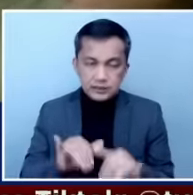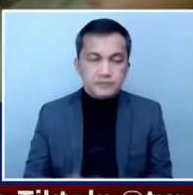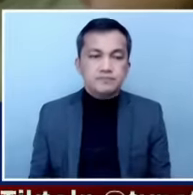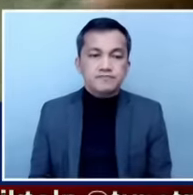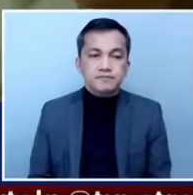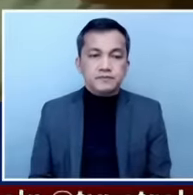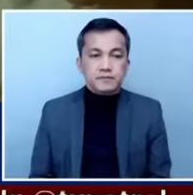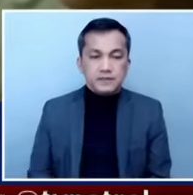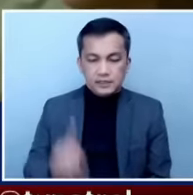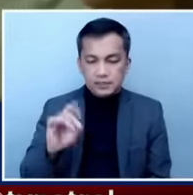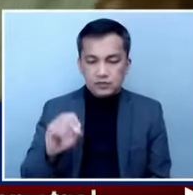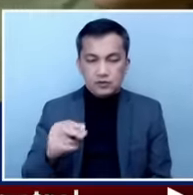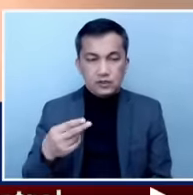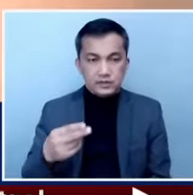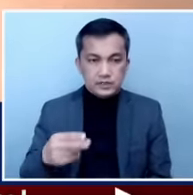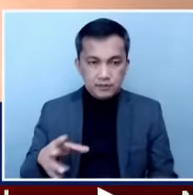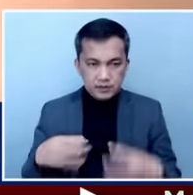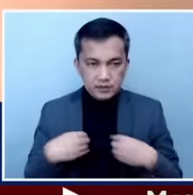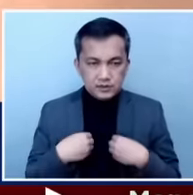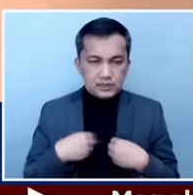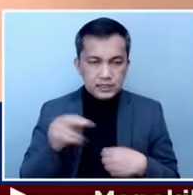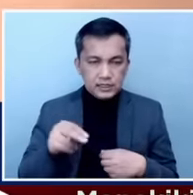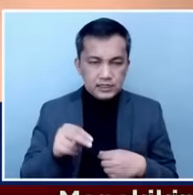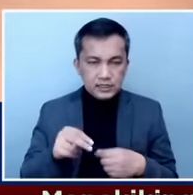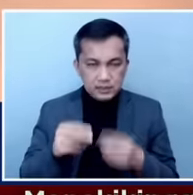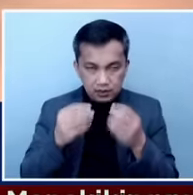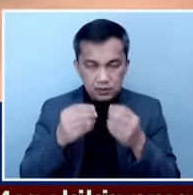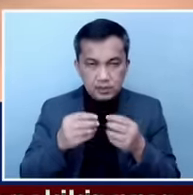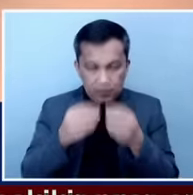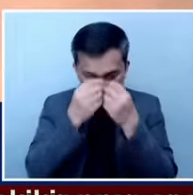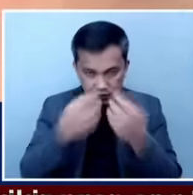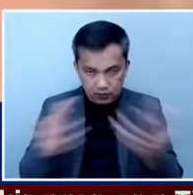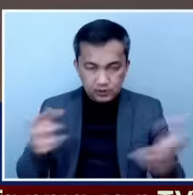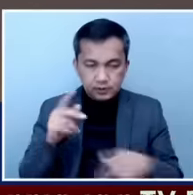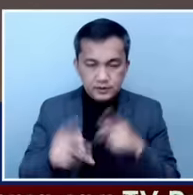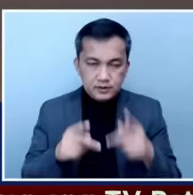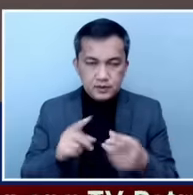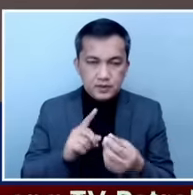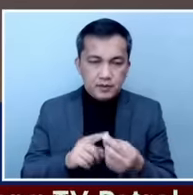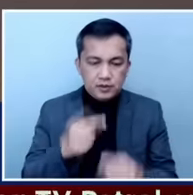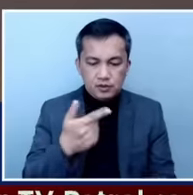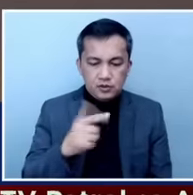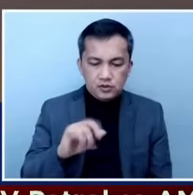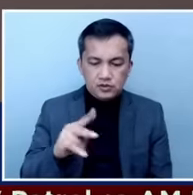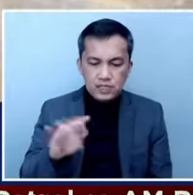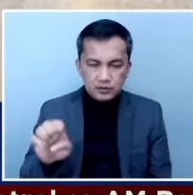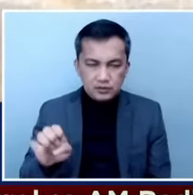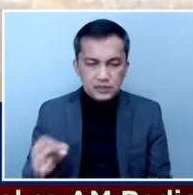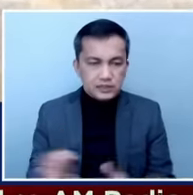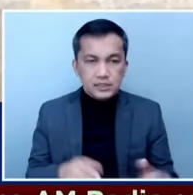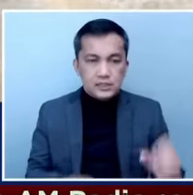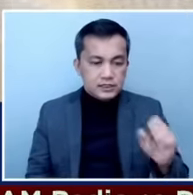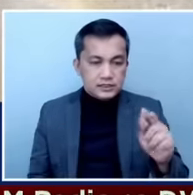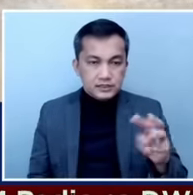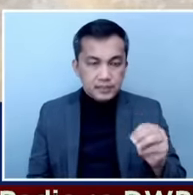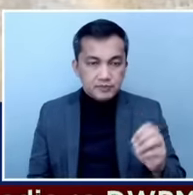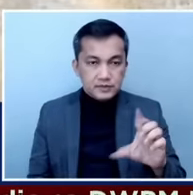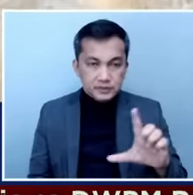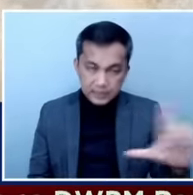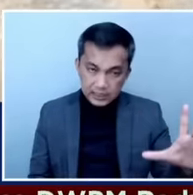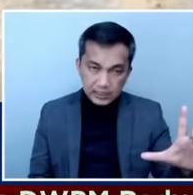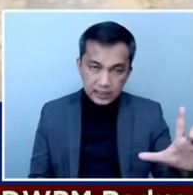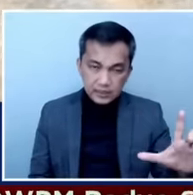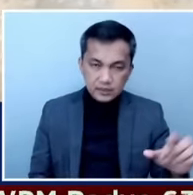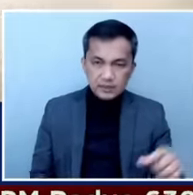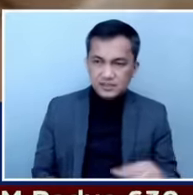na kailangan pang palawakin ang kaalaman ng publiko pagdating sa glutathione at stem cell therapy. Pero sa mga gay ni Jane